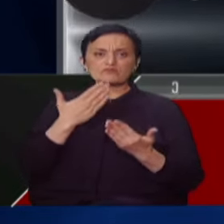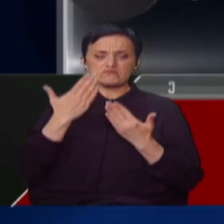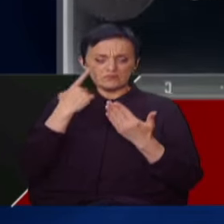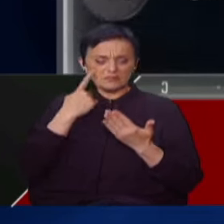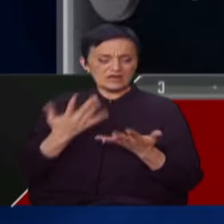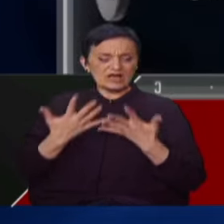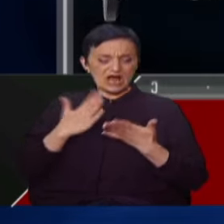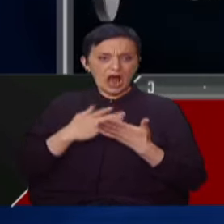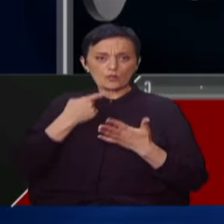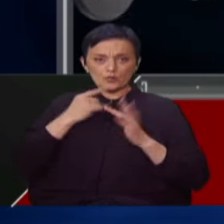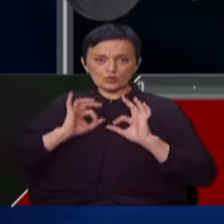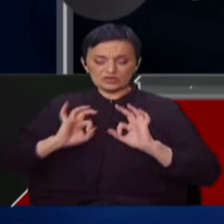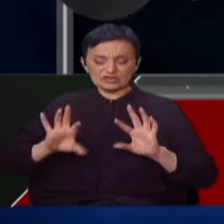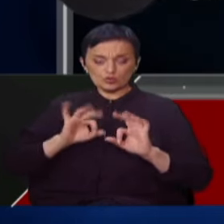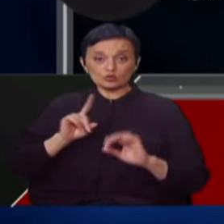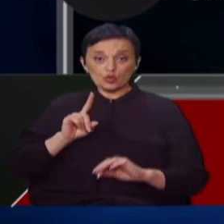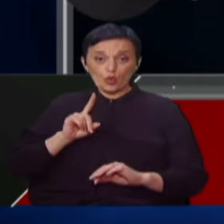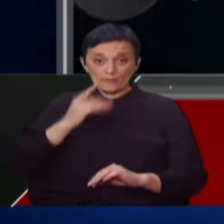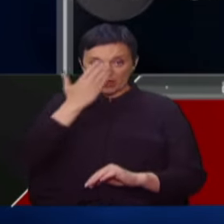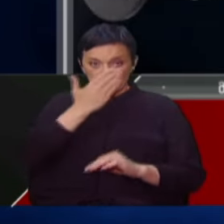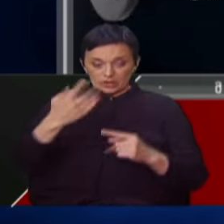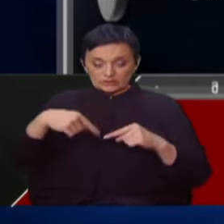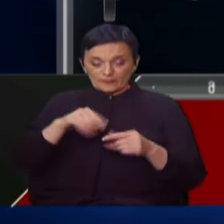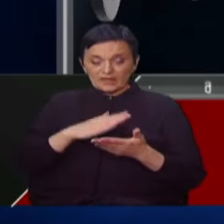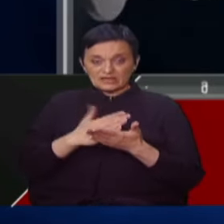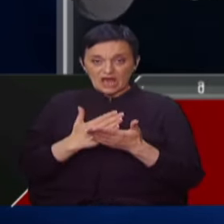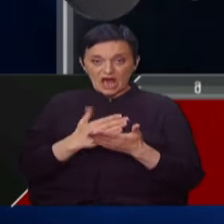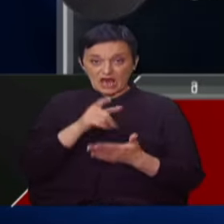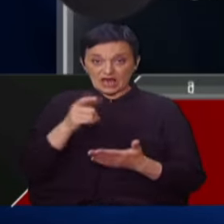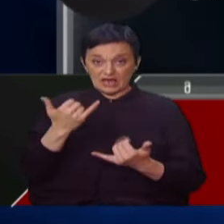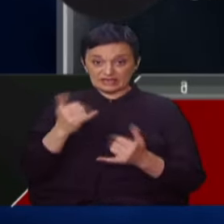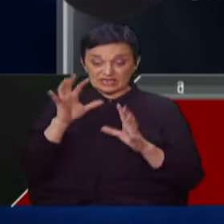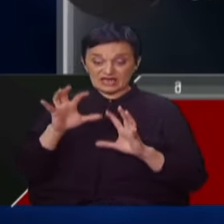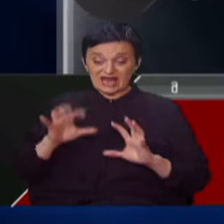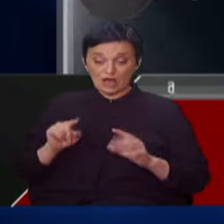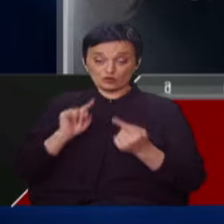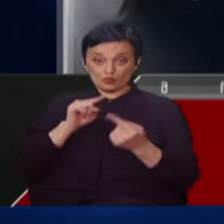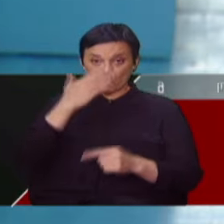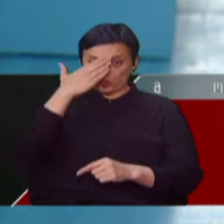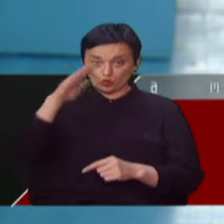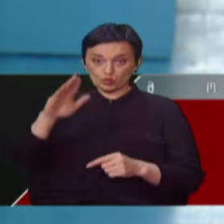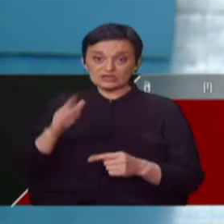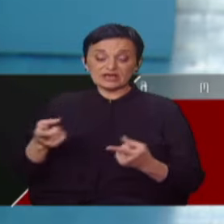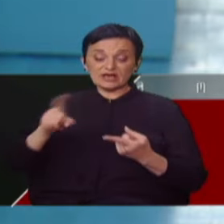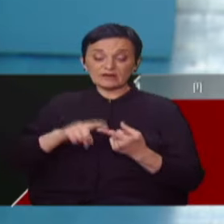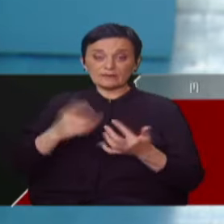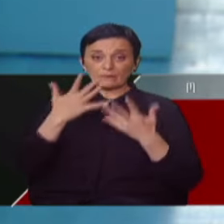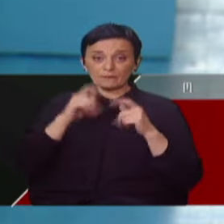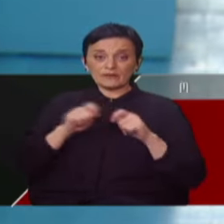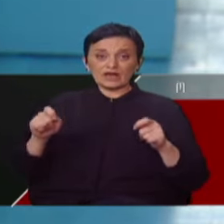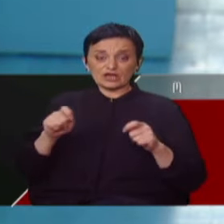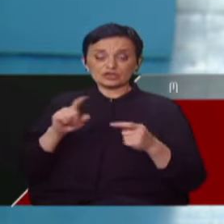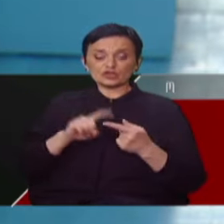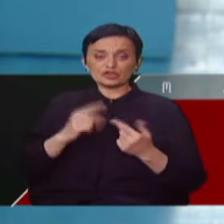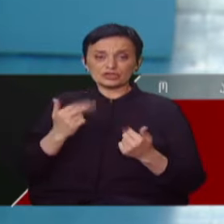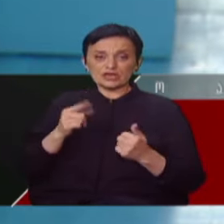რომ საქართველო ამ საზოგადოების ნაწილი, რომელიც ახლა კანონს აპროტესტებს უცხოური გავლენების გამჭვირვალობის შესახებ,